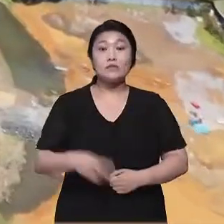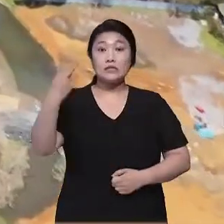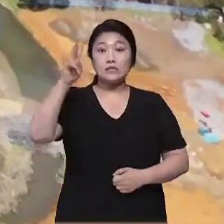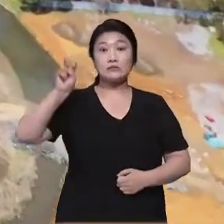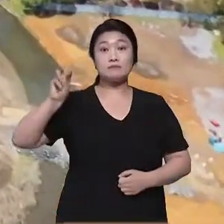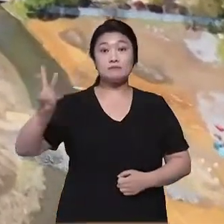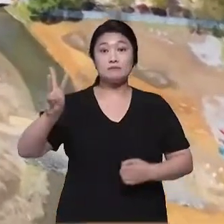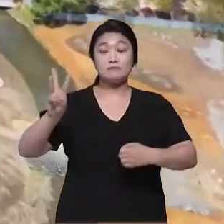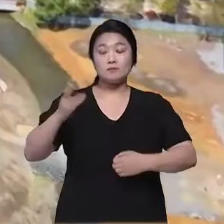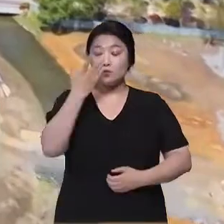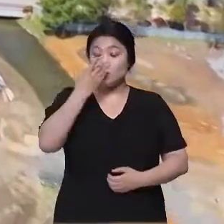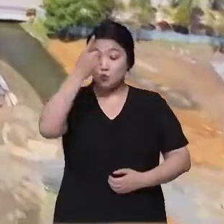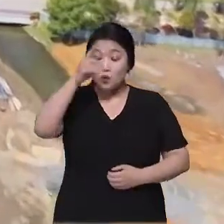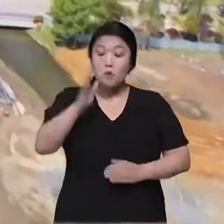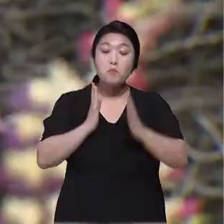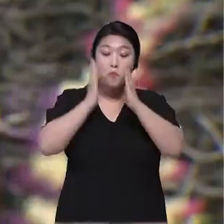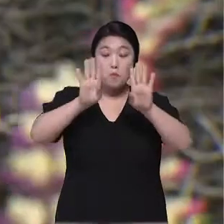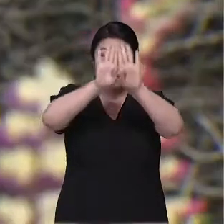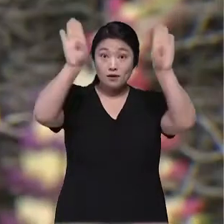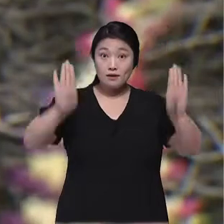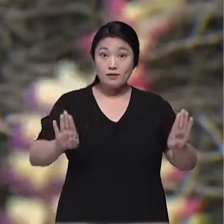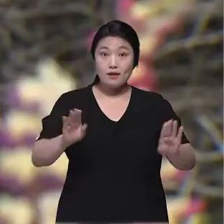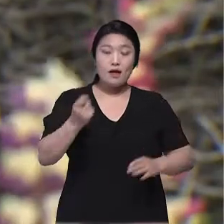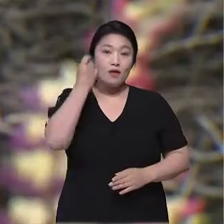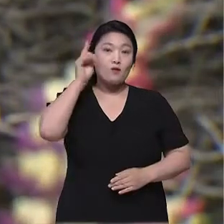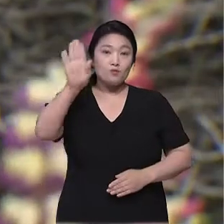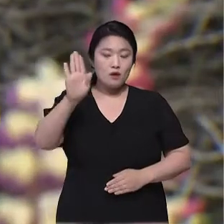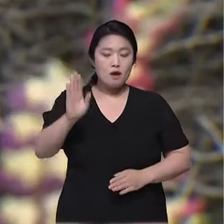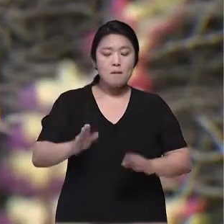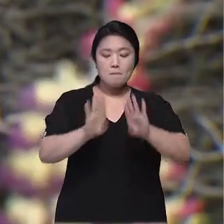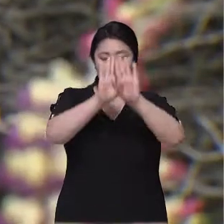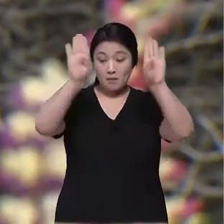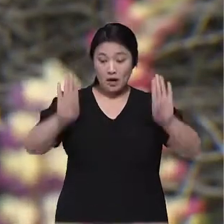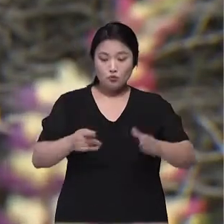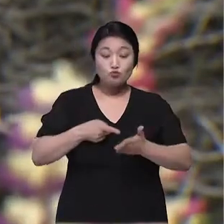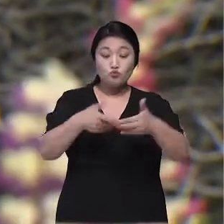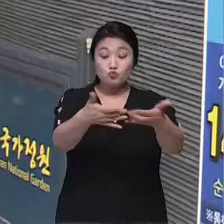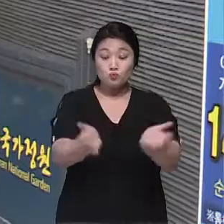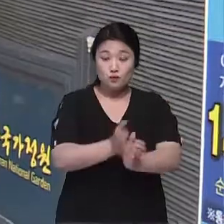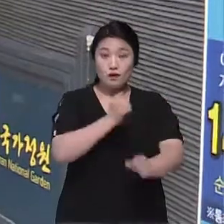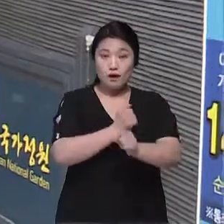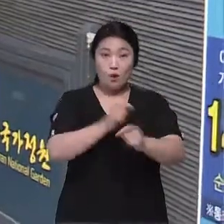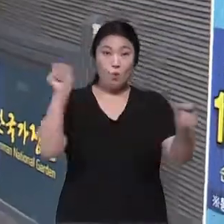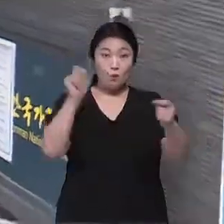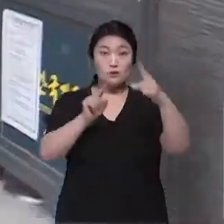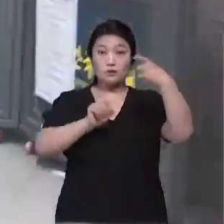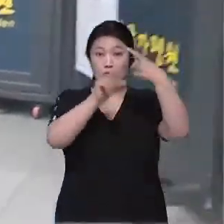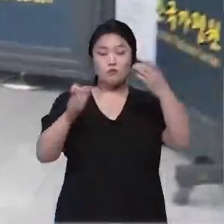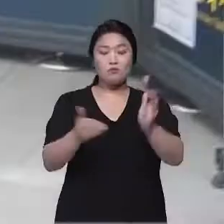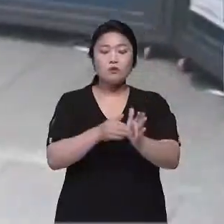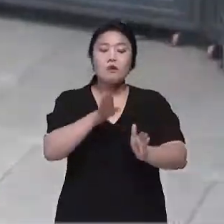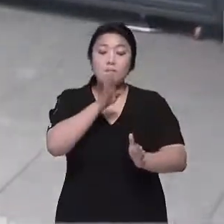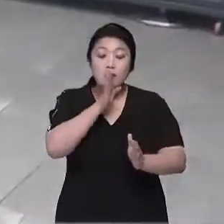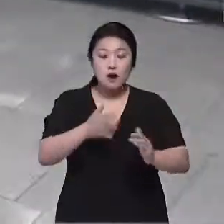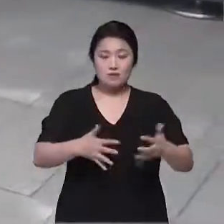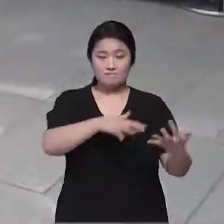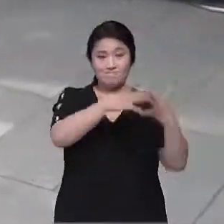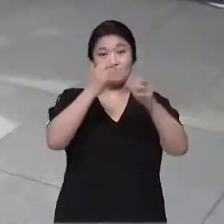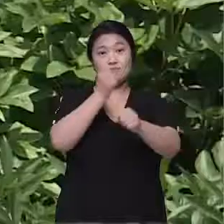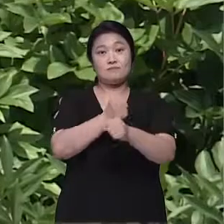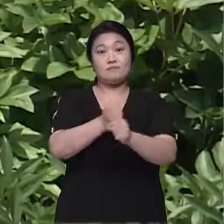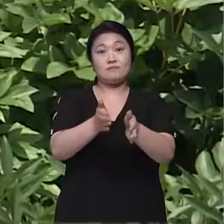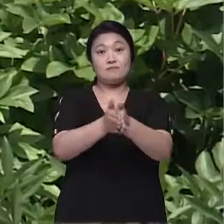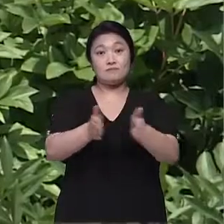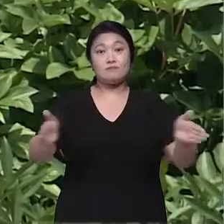2023년 순천만정원박람회 는 다음달 방 남의 추진단 을 구성하고 오는 11월부터 본격적인 공사에 들어갈